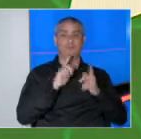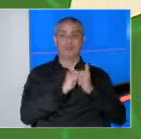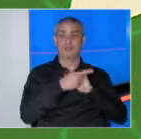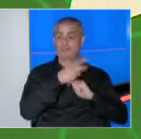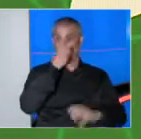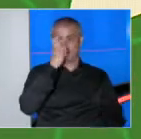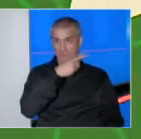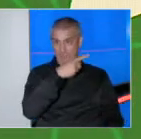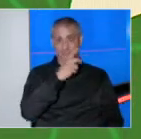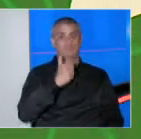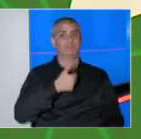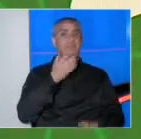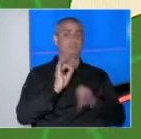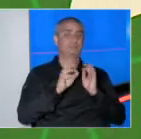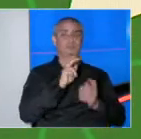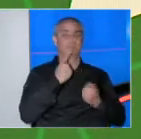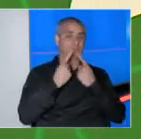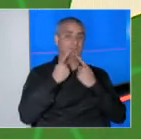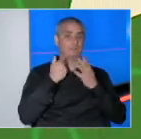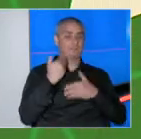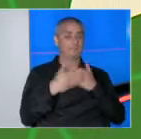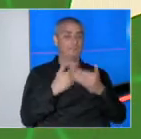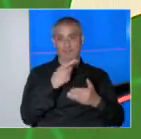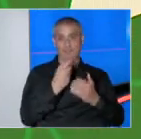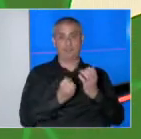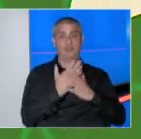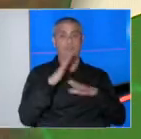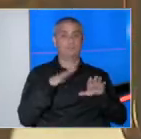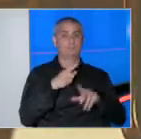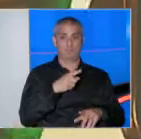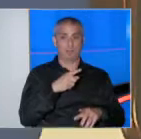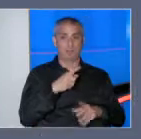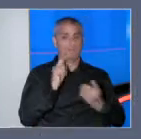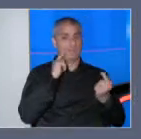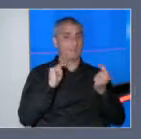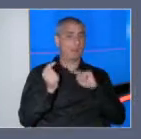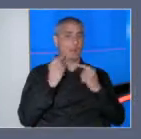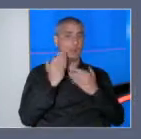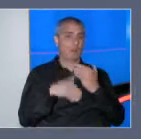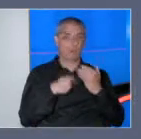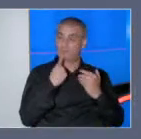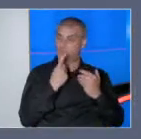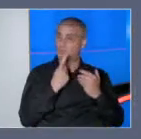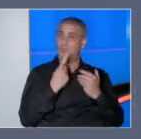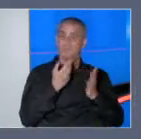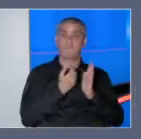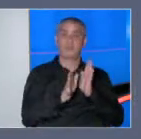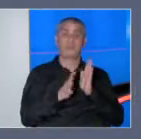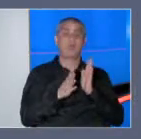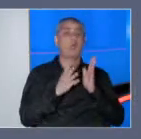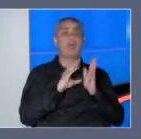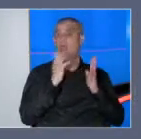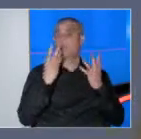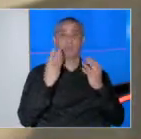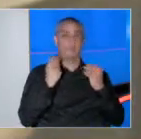בני גנץ ושר המשפטים למסע ומתן המתקדם להקמת הממשלה ולמחלוקות האחרונות, ואמר שהוא ויתר